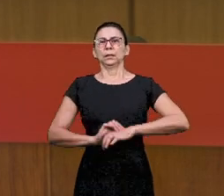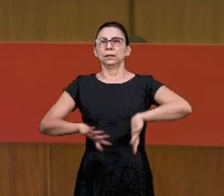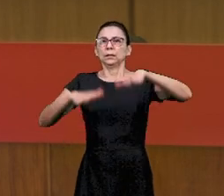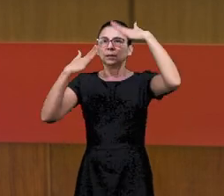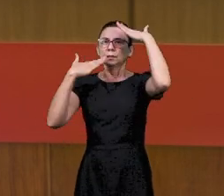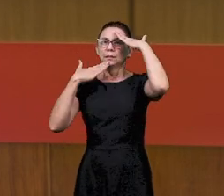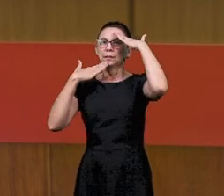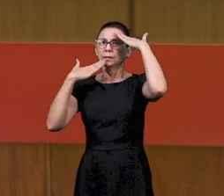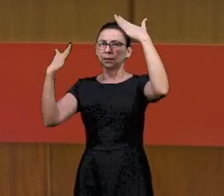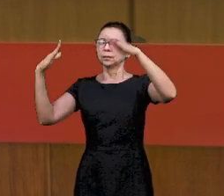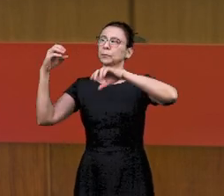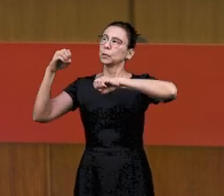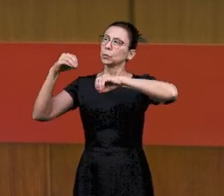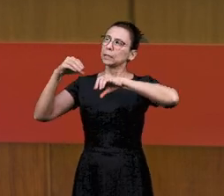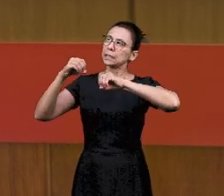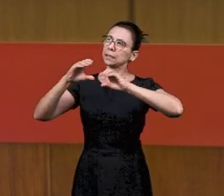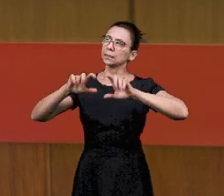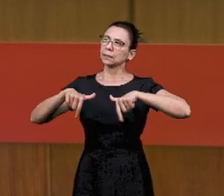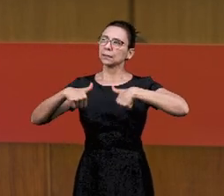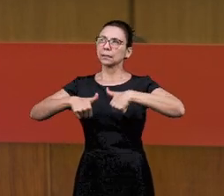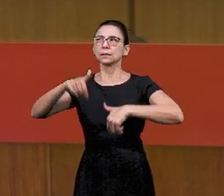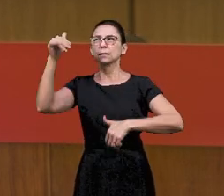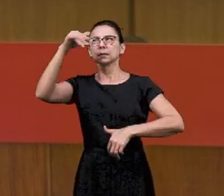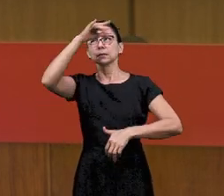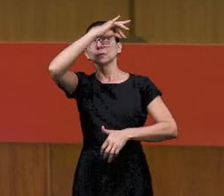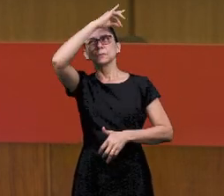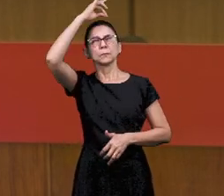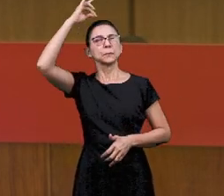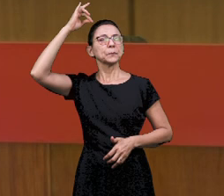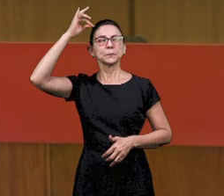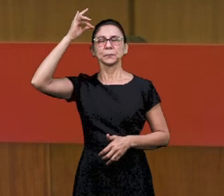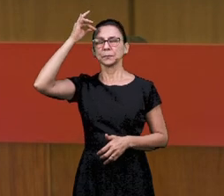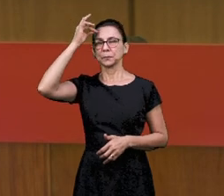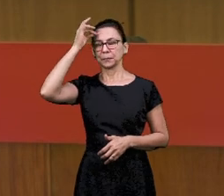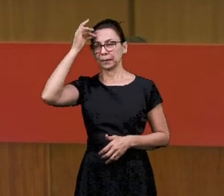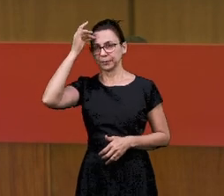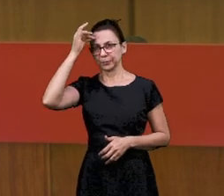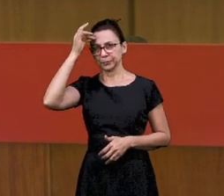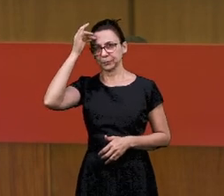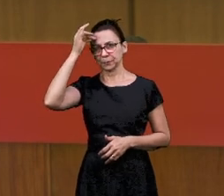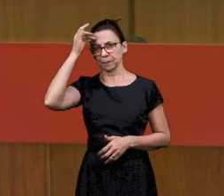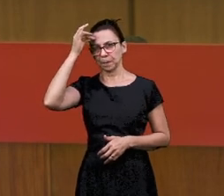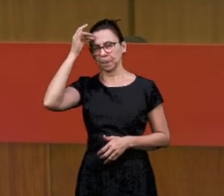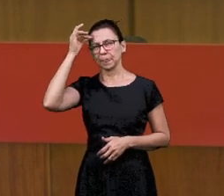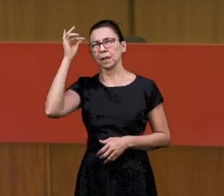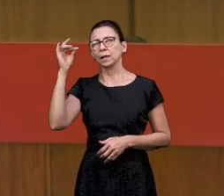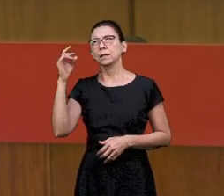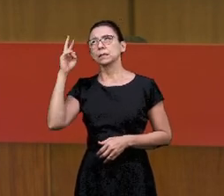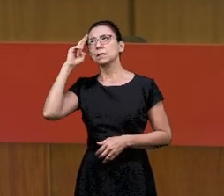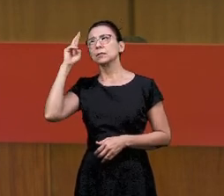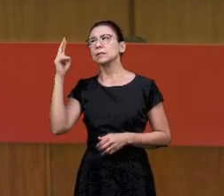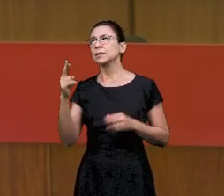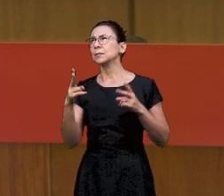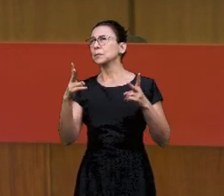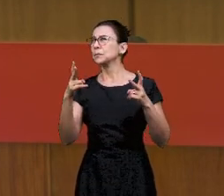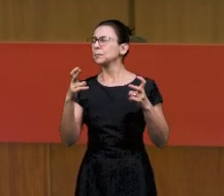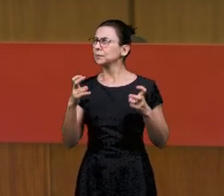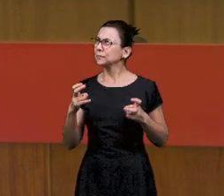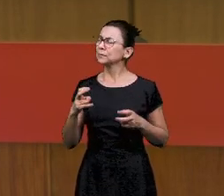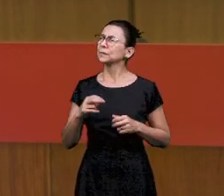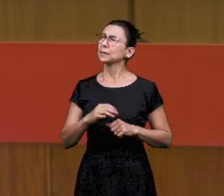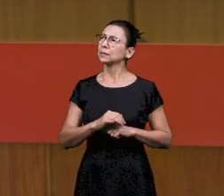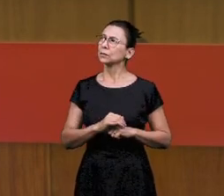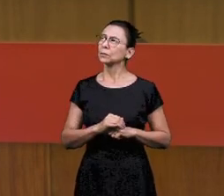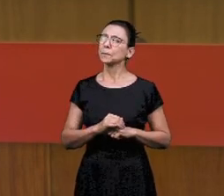nous te louons par ton enseignement, par la direction de ton esprit. Seigneur, parce que nous nous sommes aperçus de chaque moment